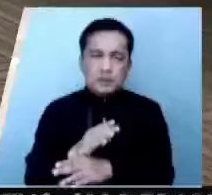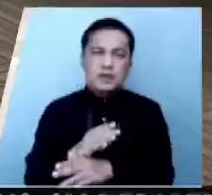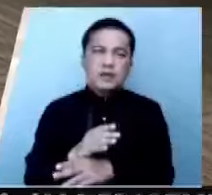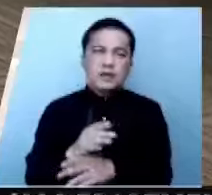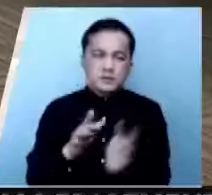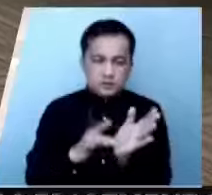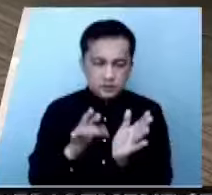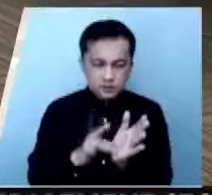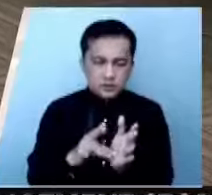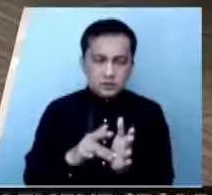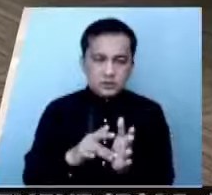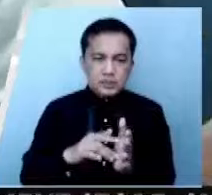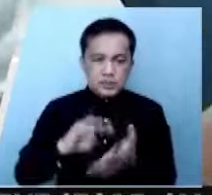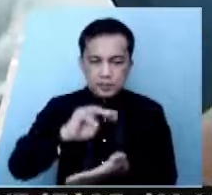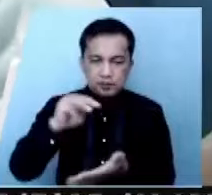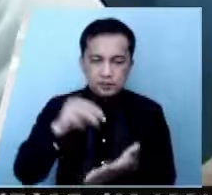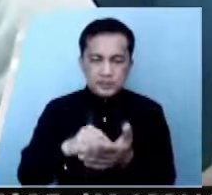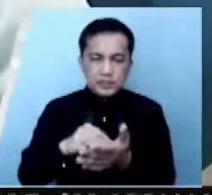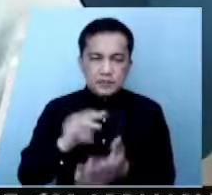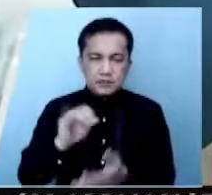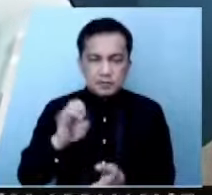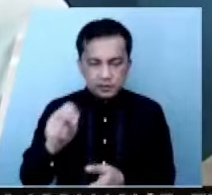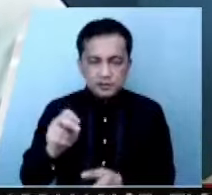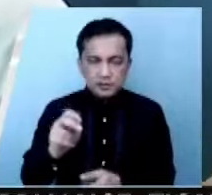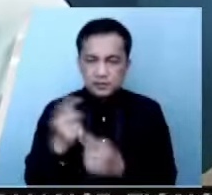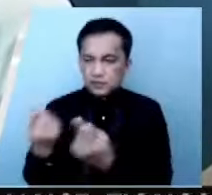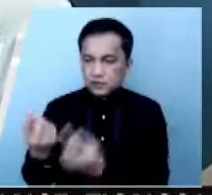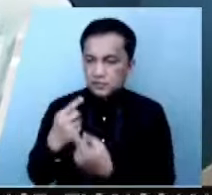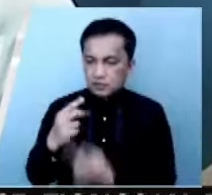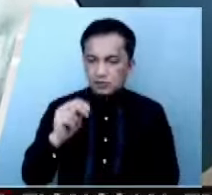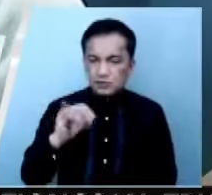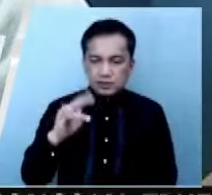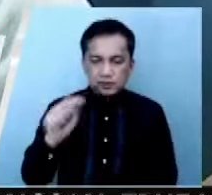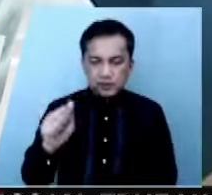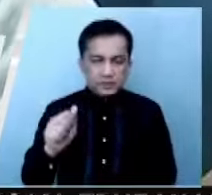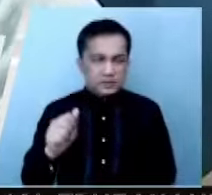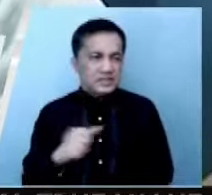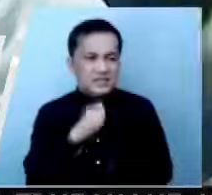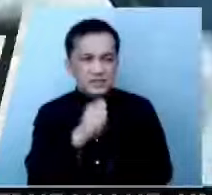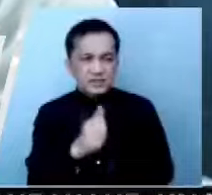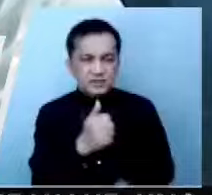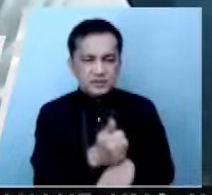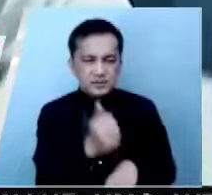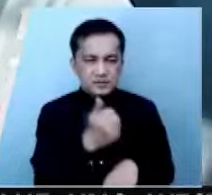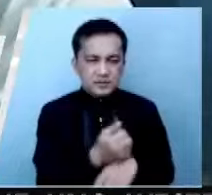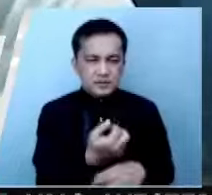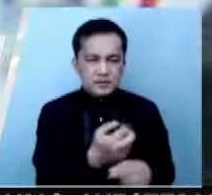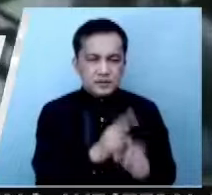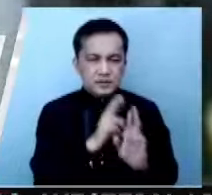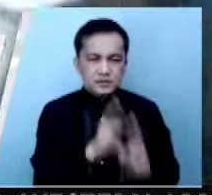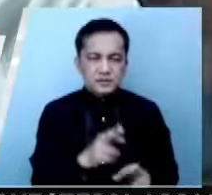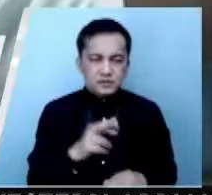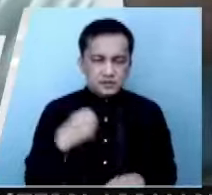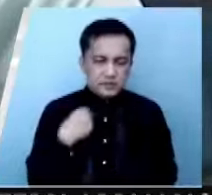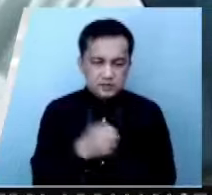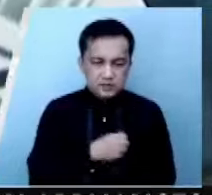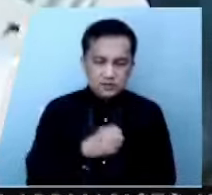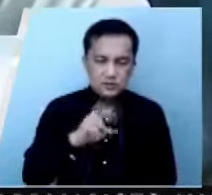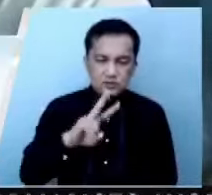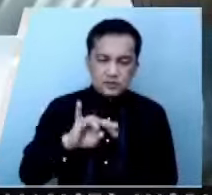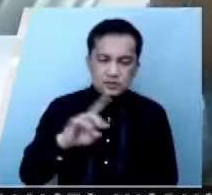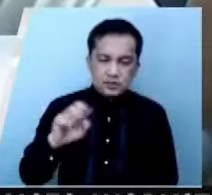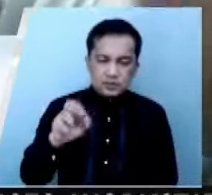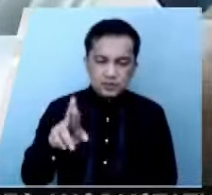ng NFA sa mga duda, hindi naman natin masisi kung ganun yung reaction ni Senator Villar, no? Kasi may history talaga